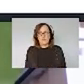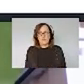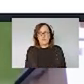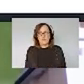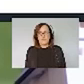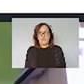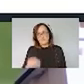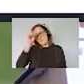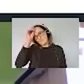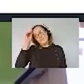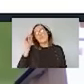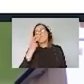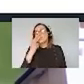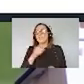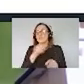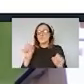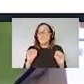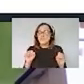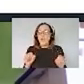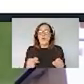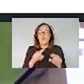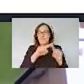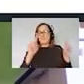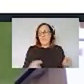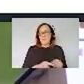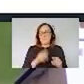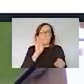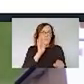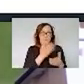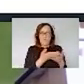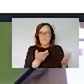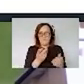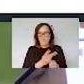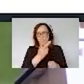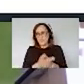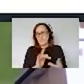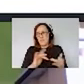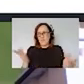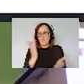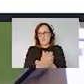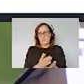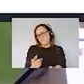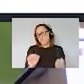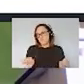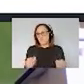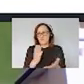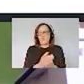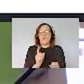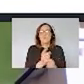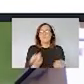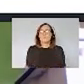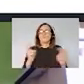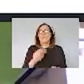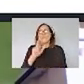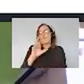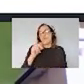udało. Działacie Państwo. Ja tutaj, tablica jest bardzo podobna. Widzicie Państwo, udostępniam link, działamy i tak jak mówię, zakładam tylko konto. Tu nie